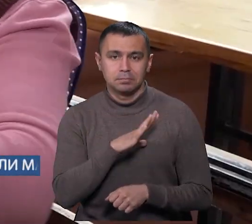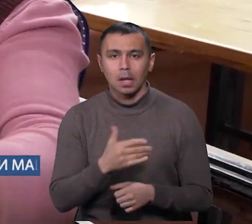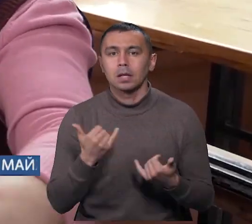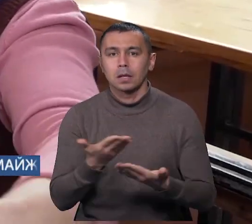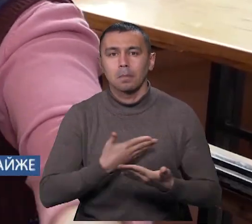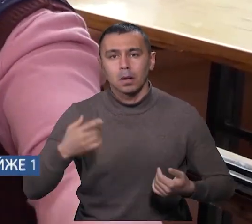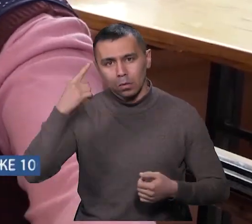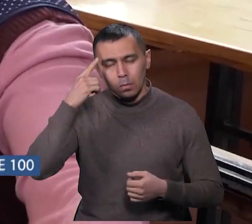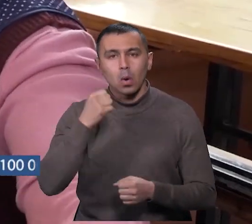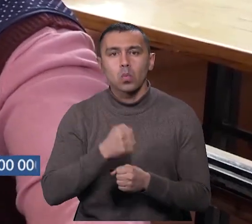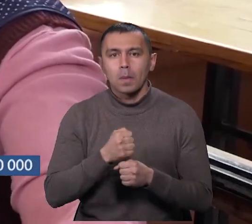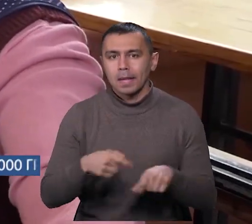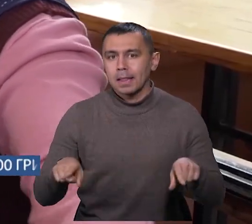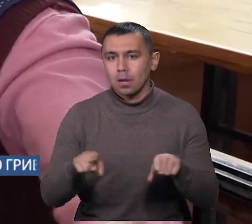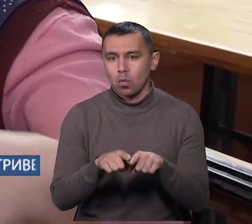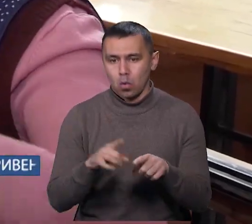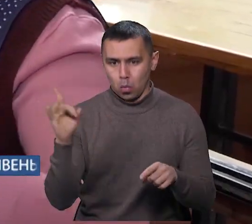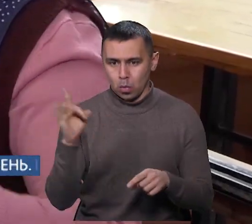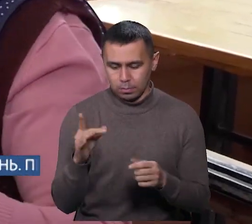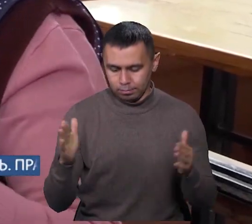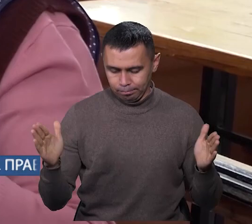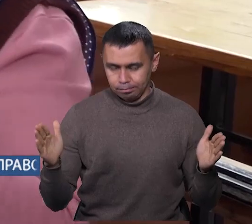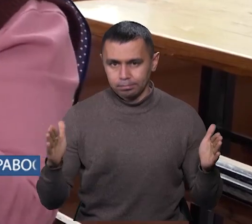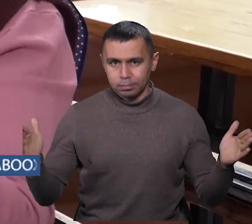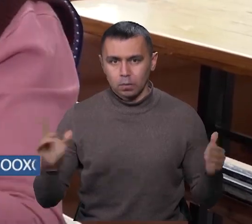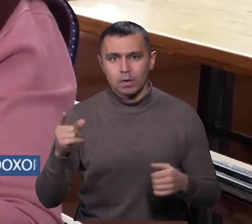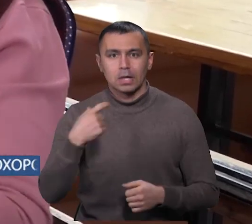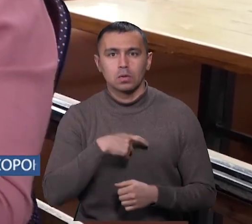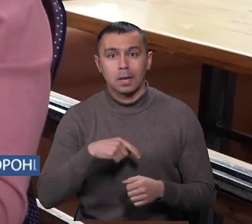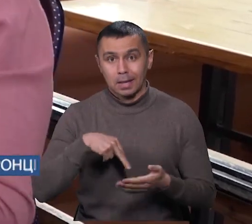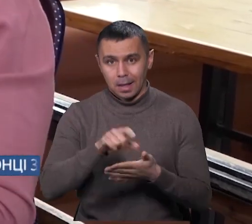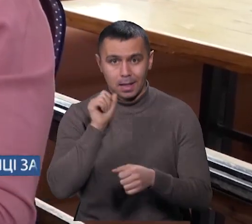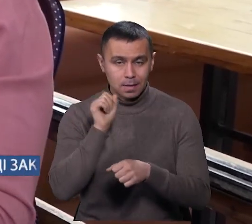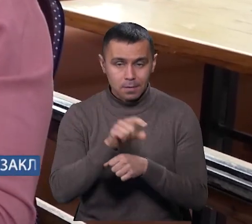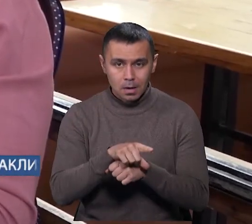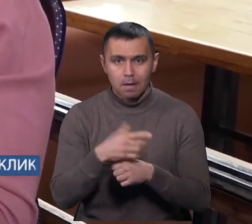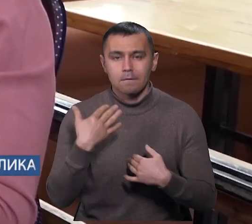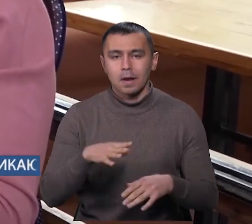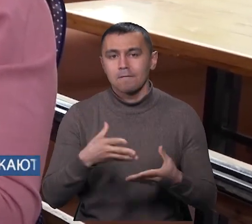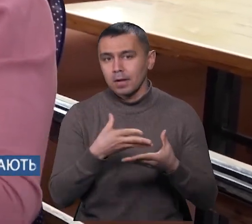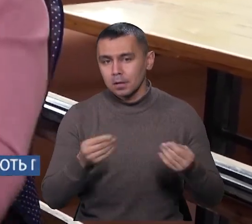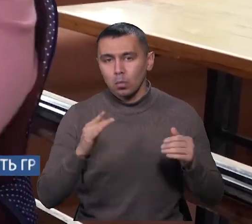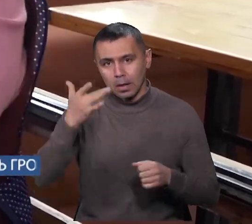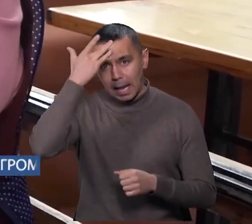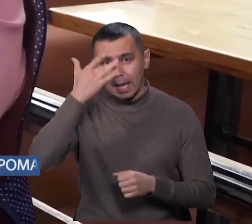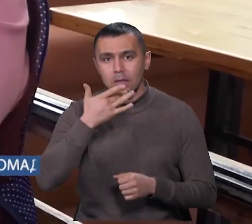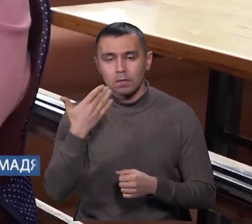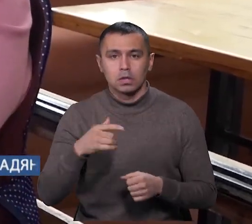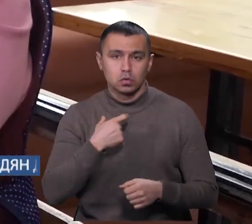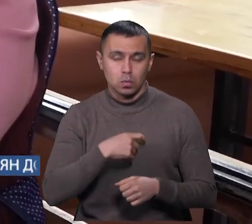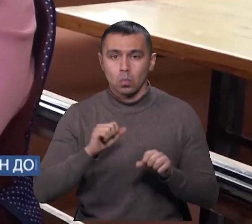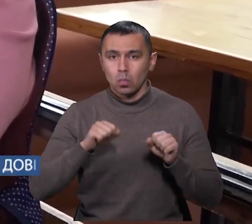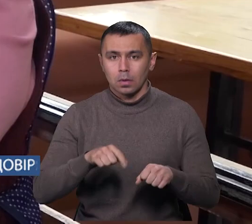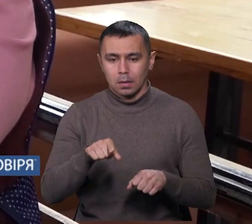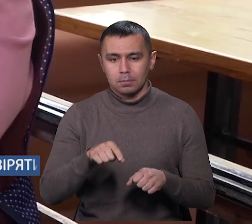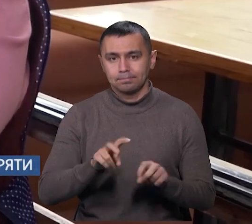ще думаємо от робити такої величини, щоб вони собі йшли на завдання. Вже весна буде, літо, вони собі можуть